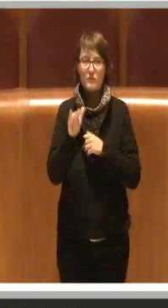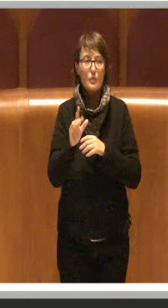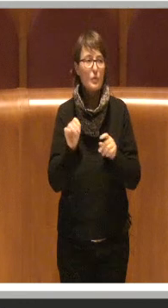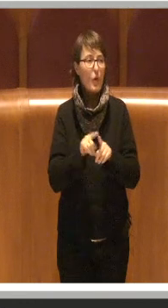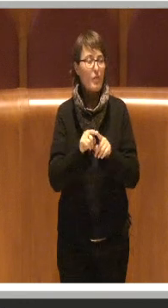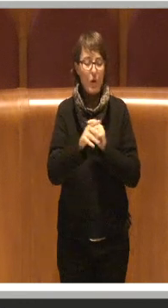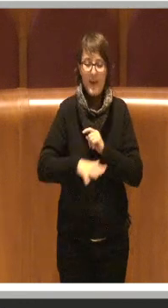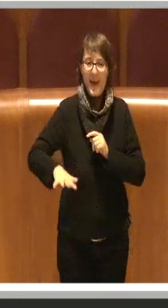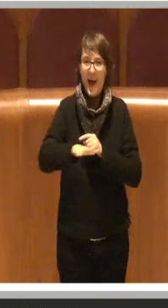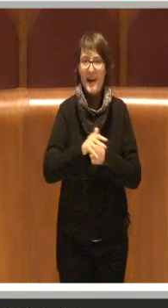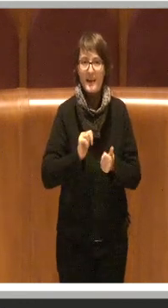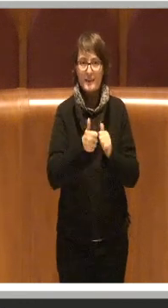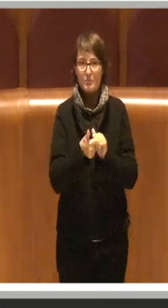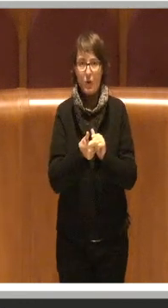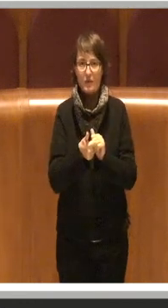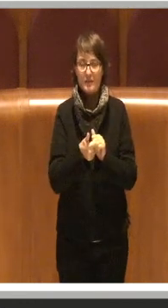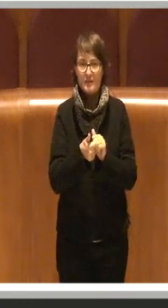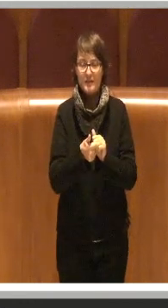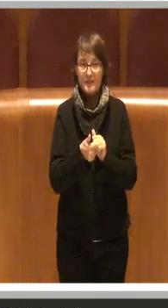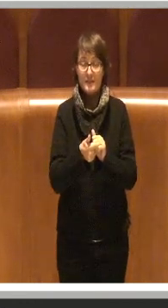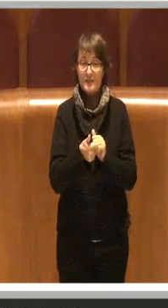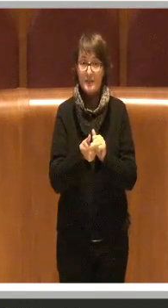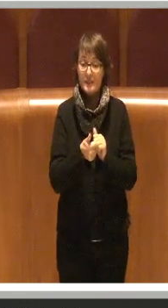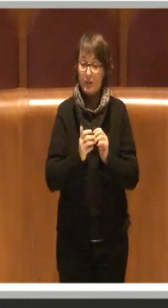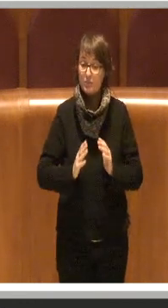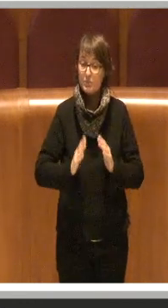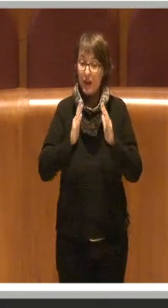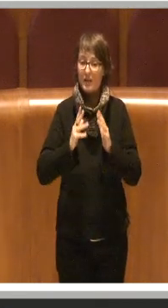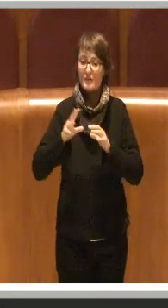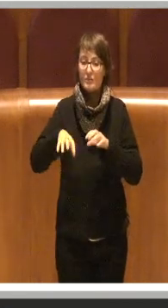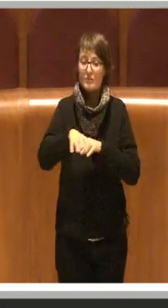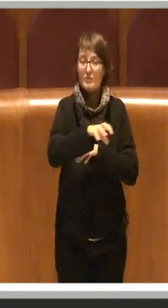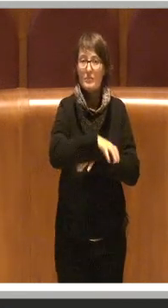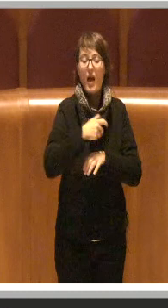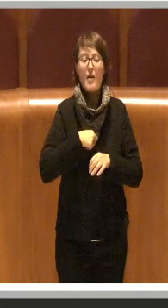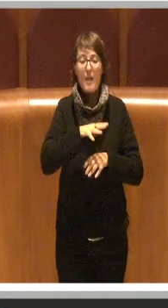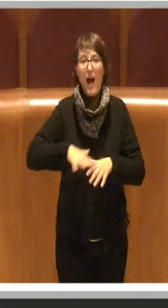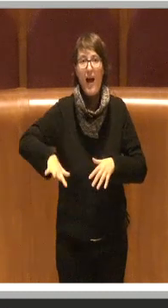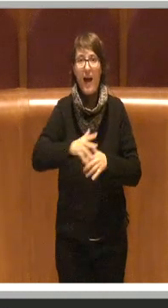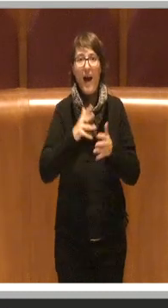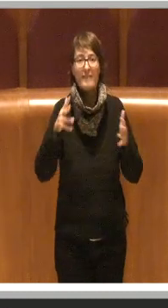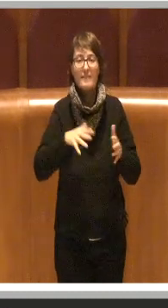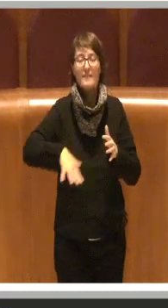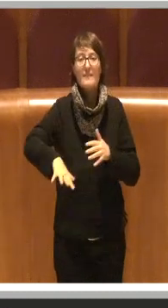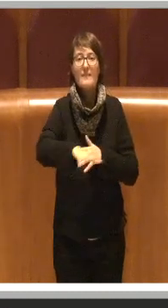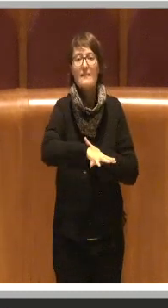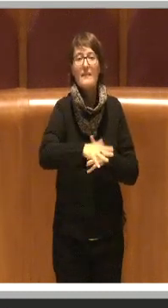gli impianti si integrano con appunto delle aree più ampie che possono avere una valenza anche